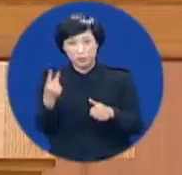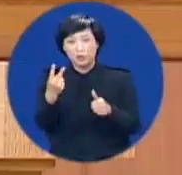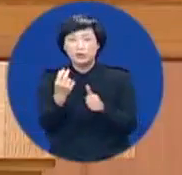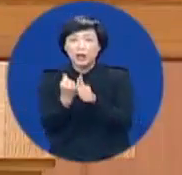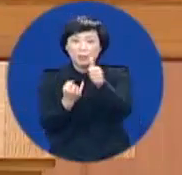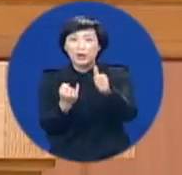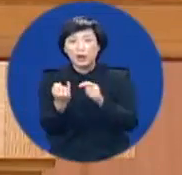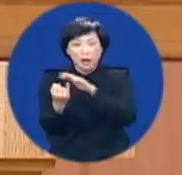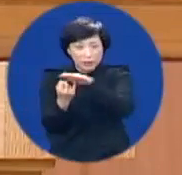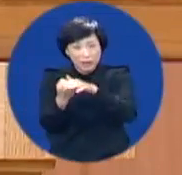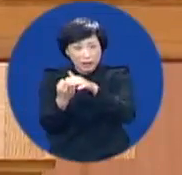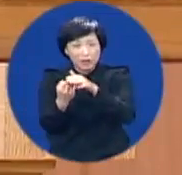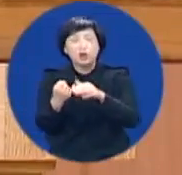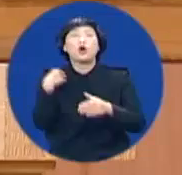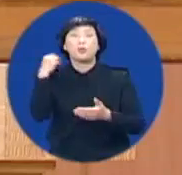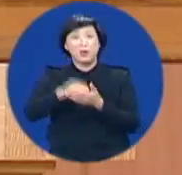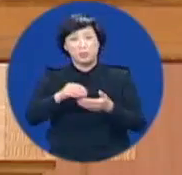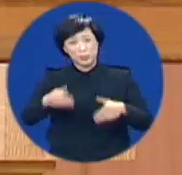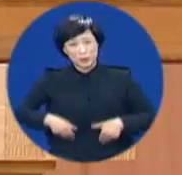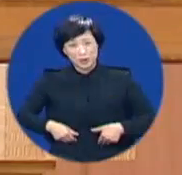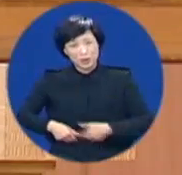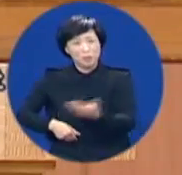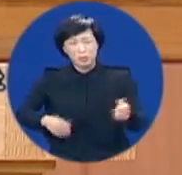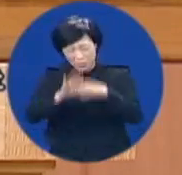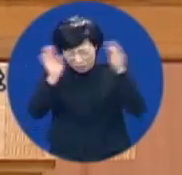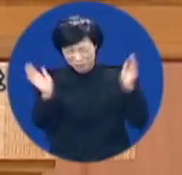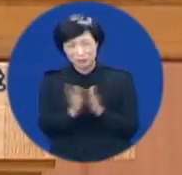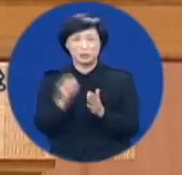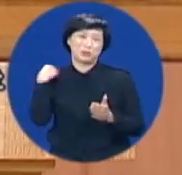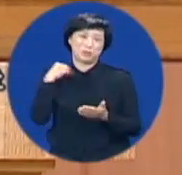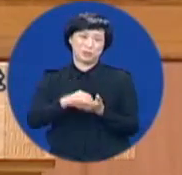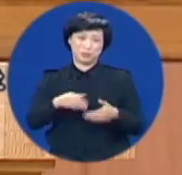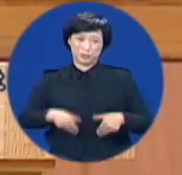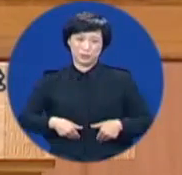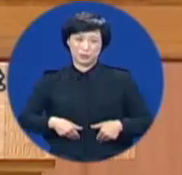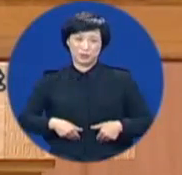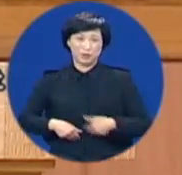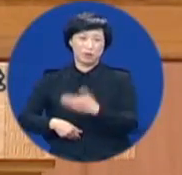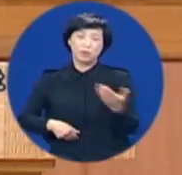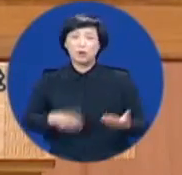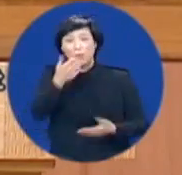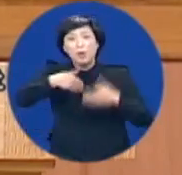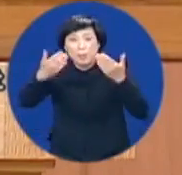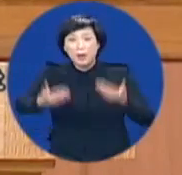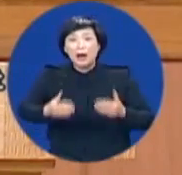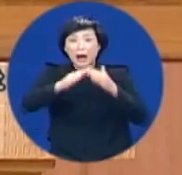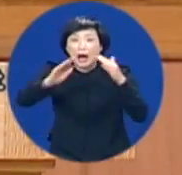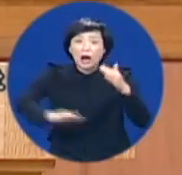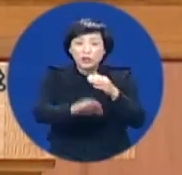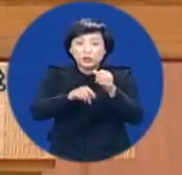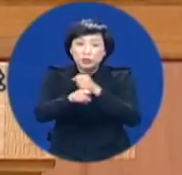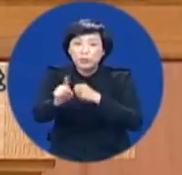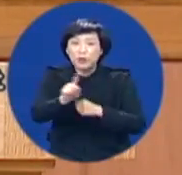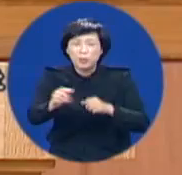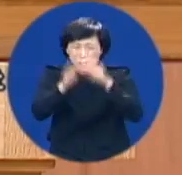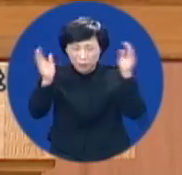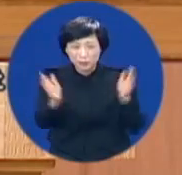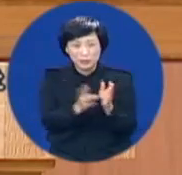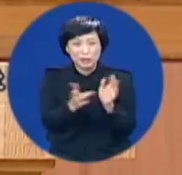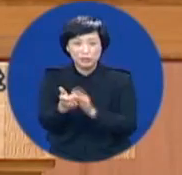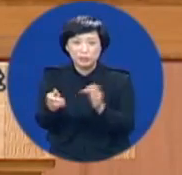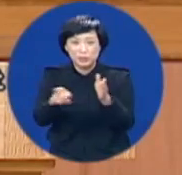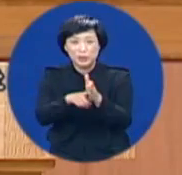사랑하기를 회복하라. 회복하라는 거예요. 축복받은 가정이 뭐요? 예수